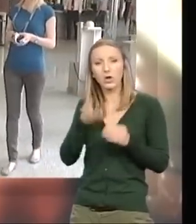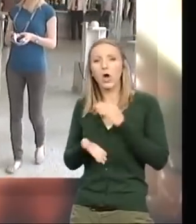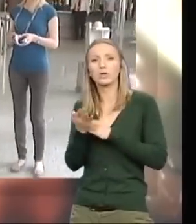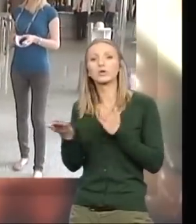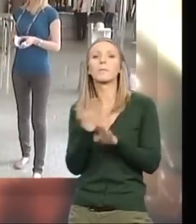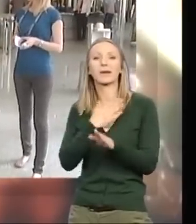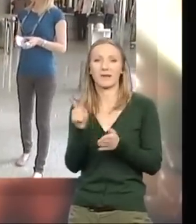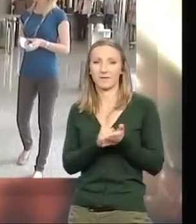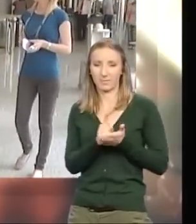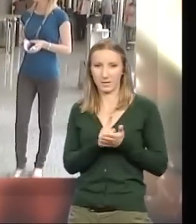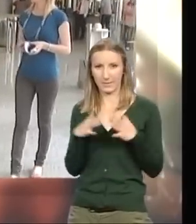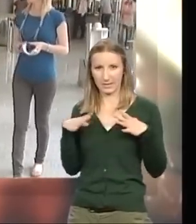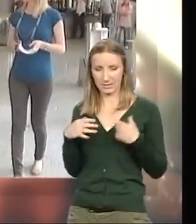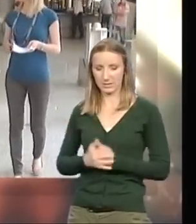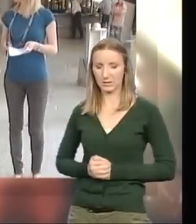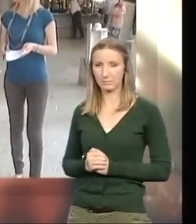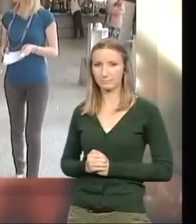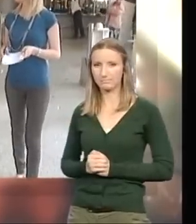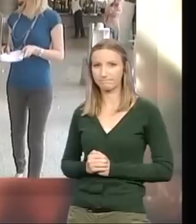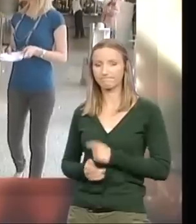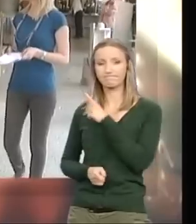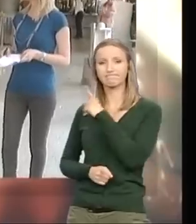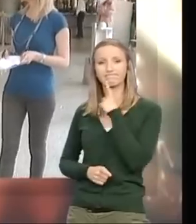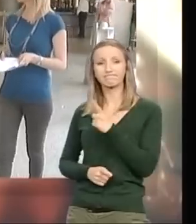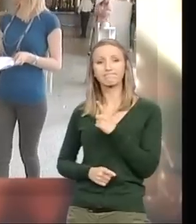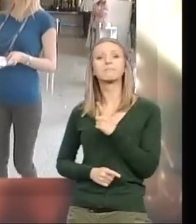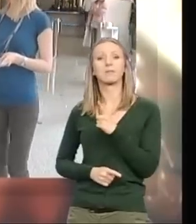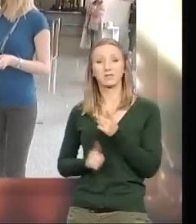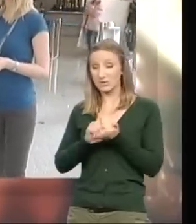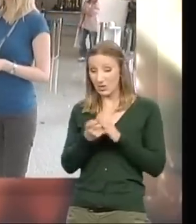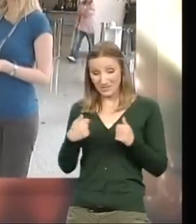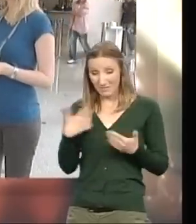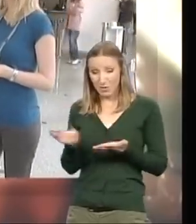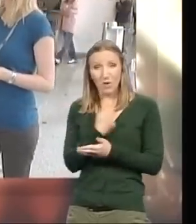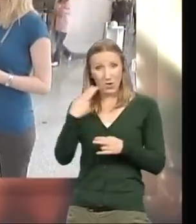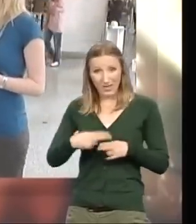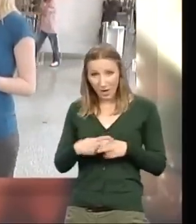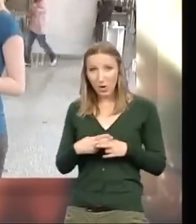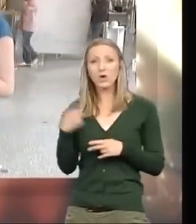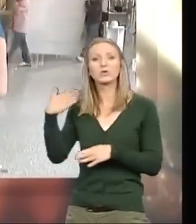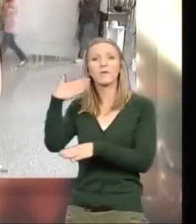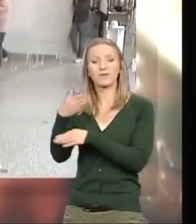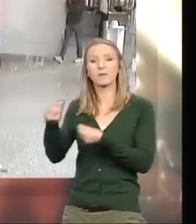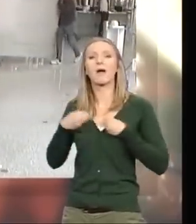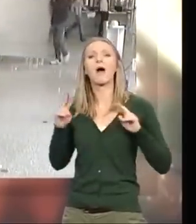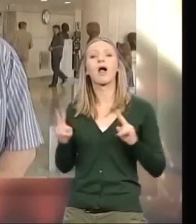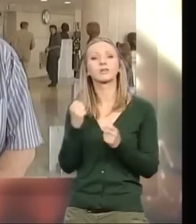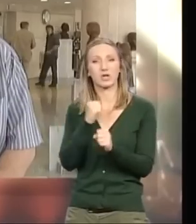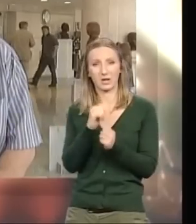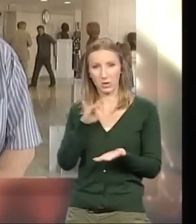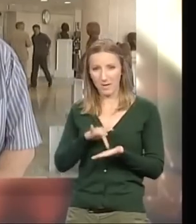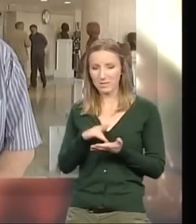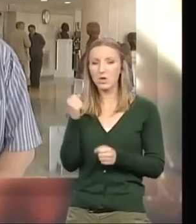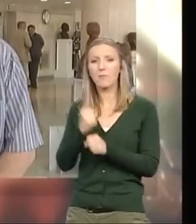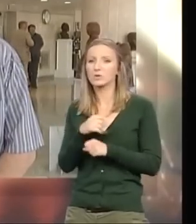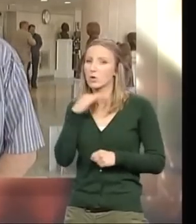prevremenu penziju. Čim sam dobio diagnozu, firma mi je ponudila lakše radno mesto. Posao je